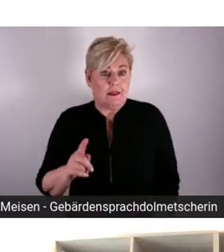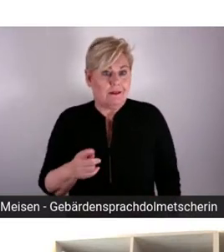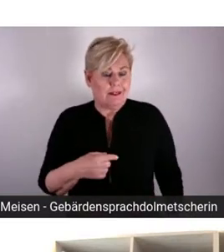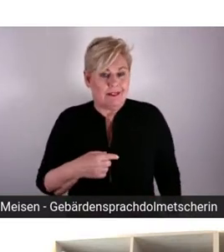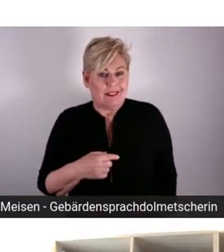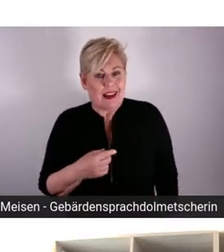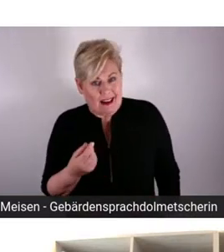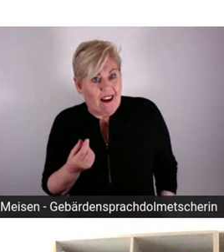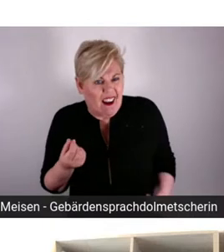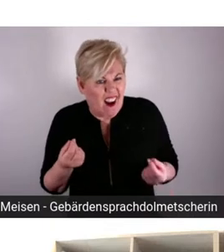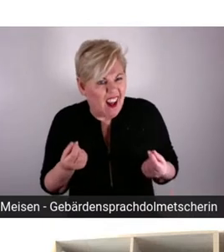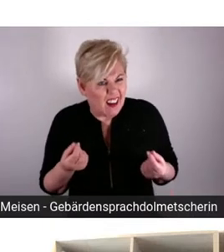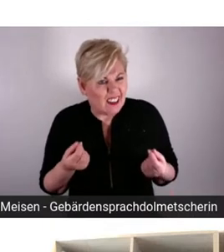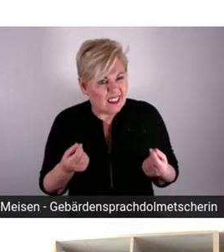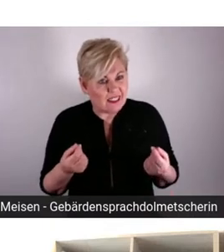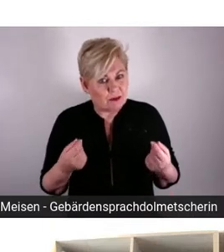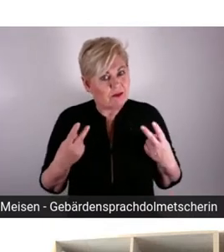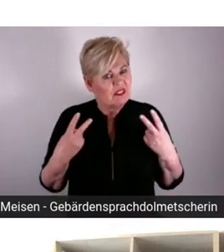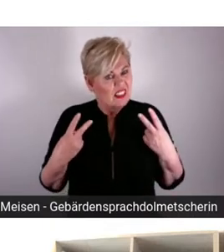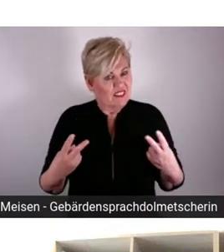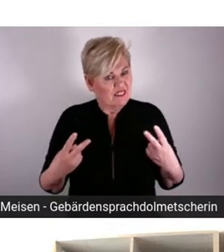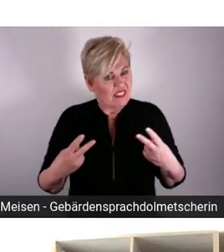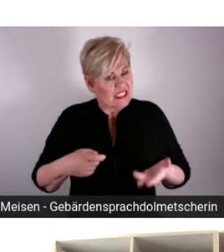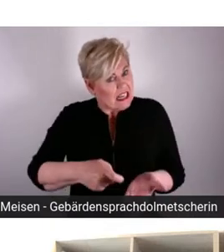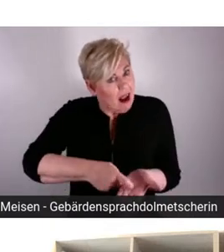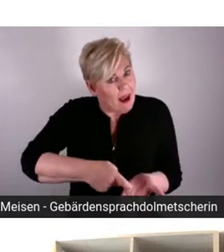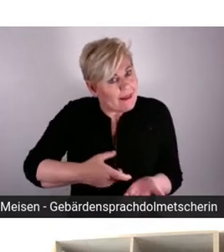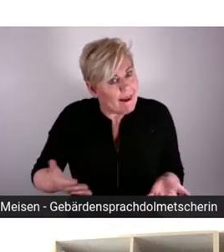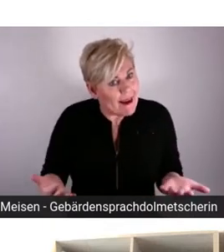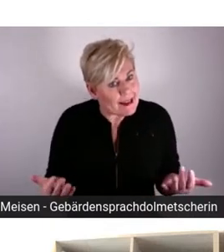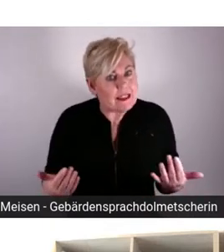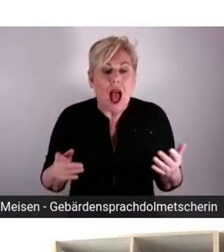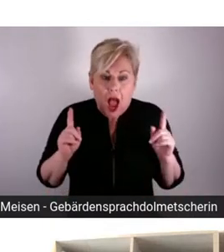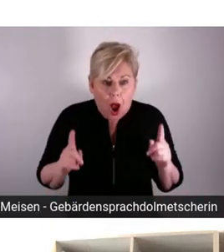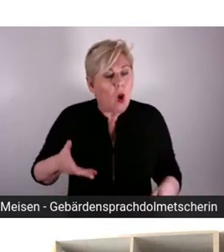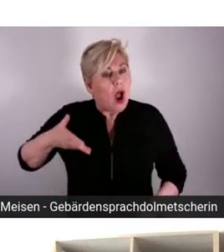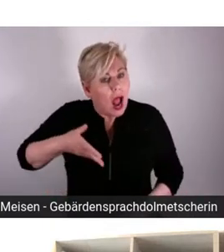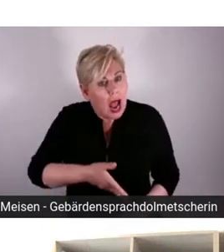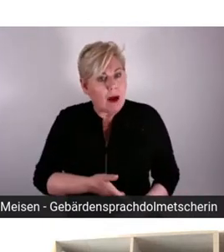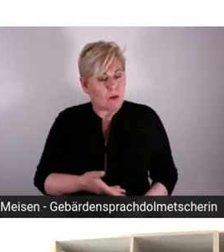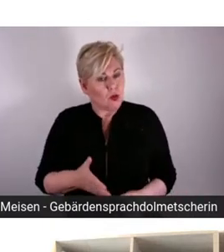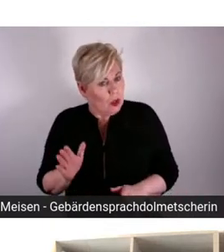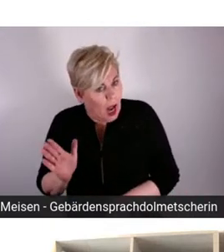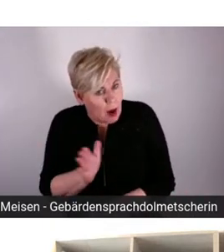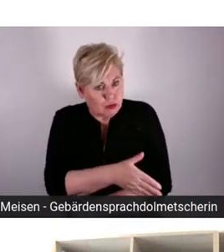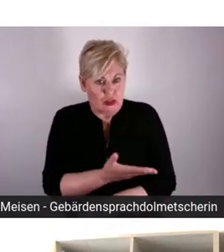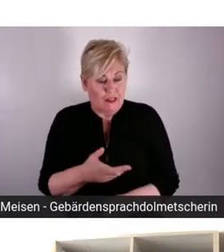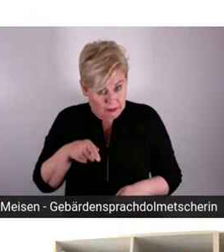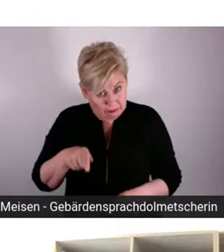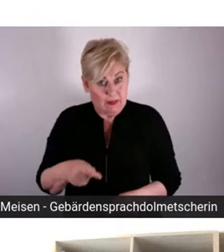doch ein ganz wesentlicher Anreiz, und hilft nicht Geld auch, um Armut tatsächlich zu beseitigen?